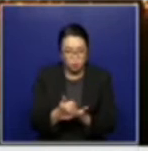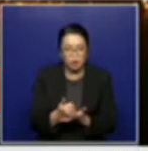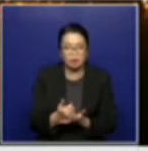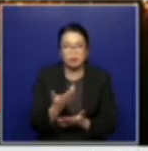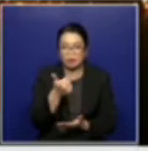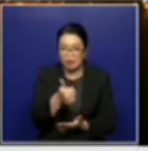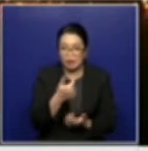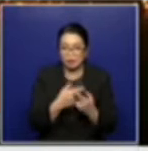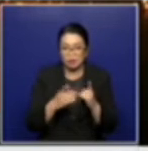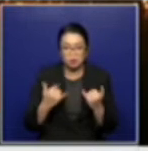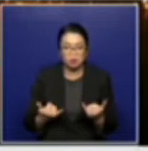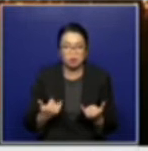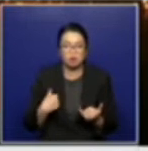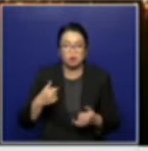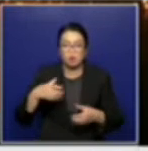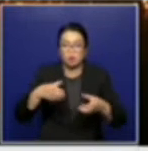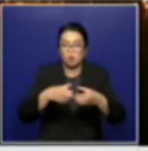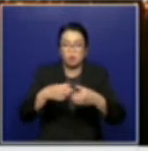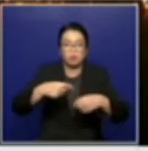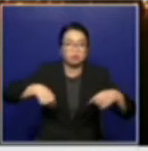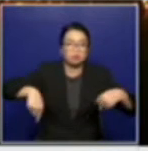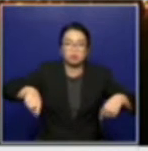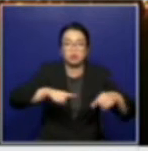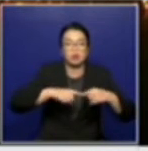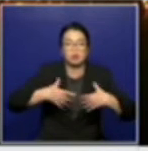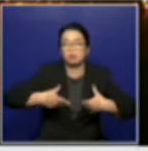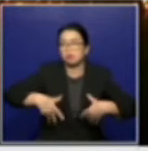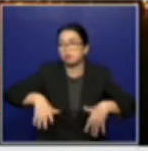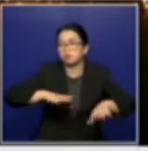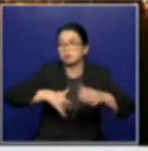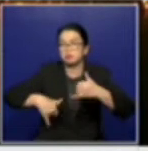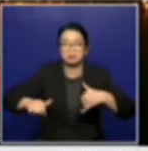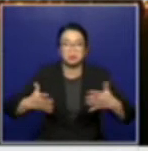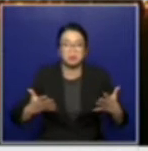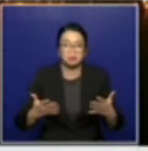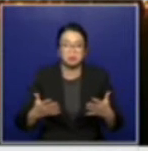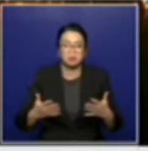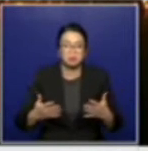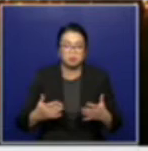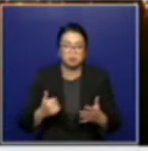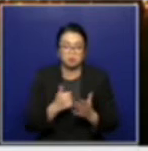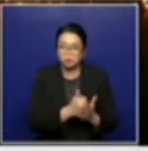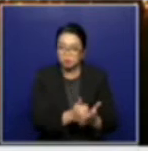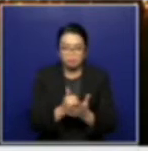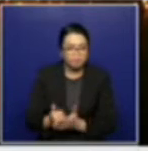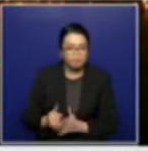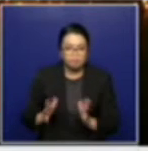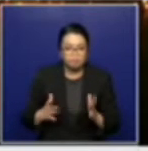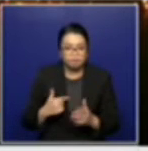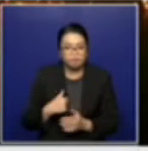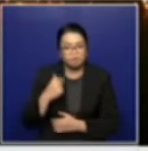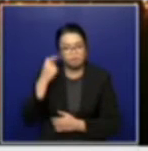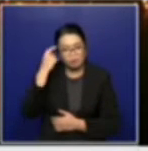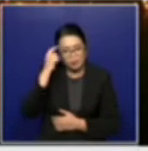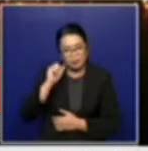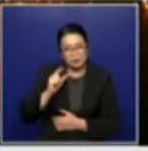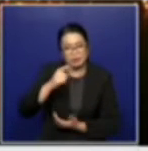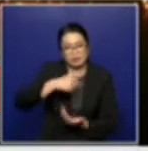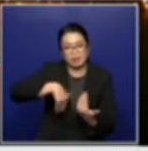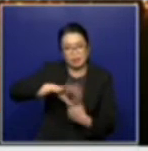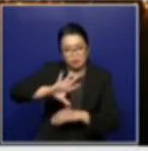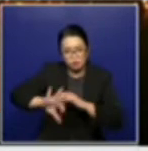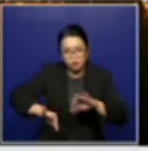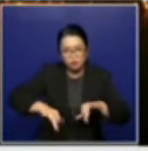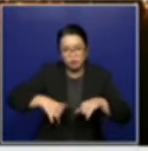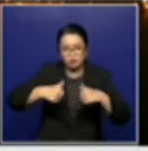ยังไม่มีมาตรการอย่างไรในการช่วยเหลือสถานการณ์อย่างนี้คาดว่ากว่าจะฟื้นฟูเศรษฐกิจและสถานการณ์โ